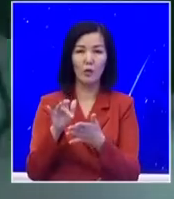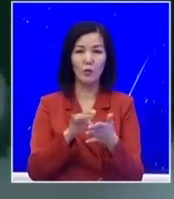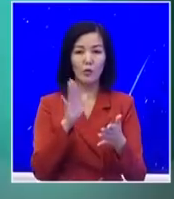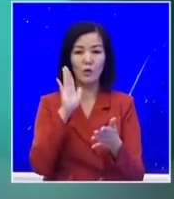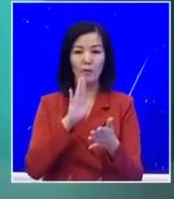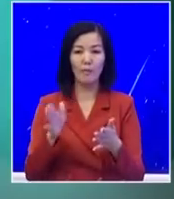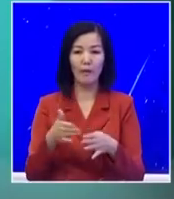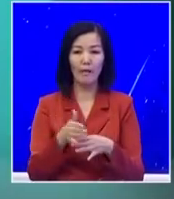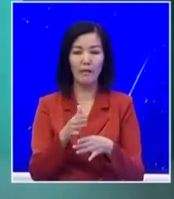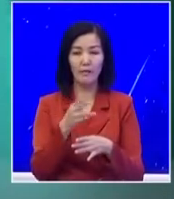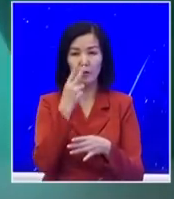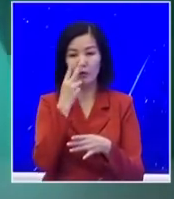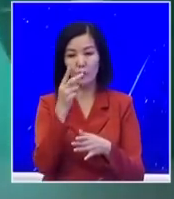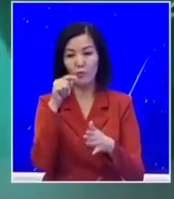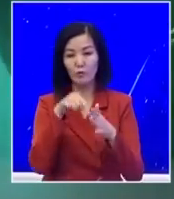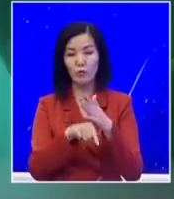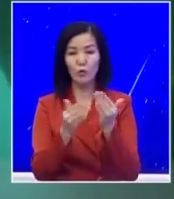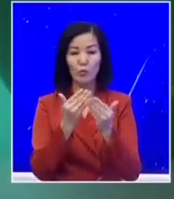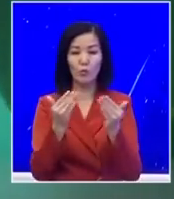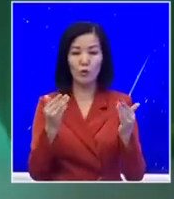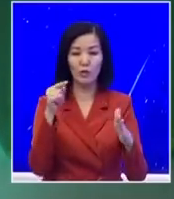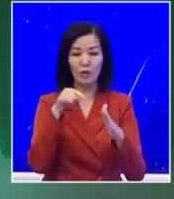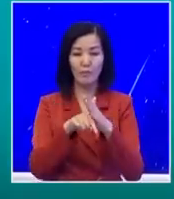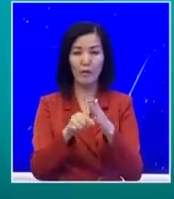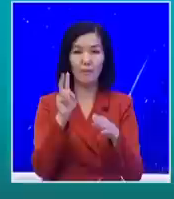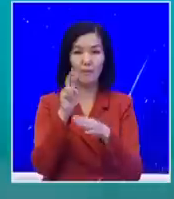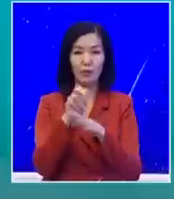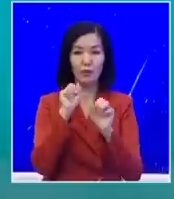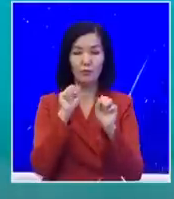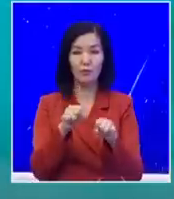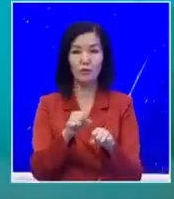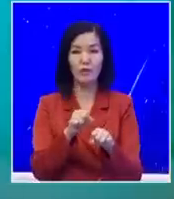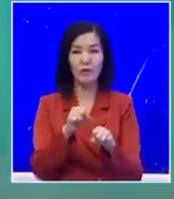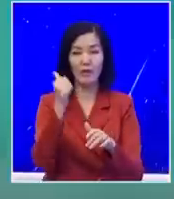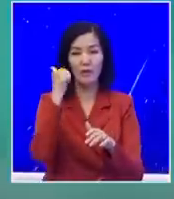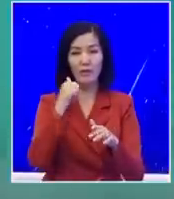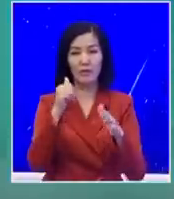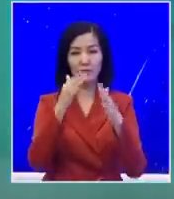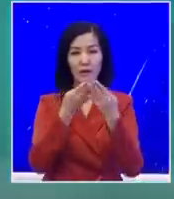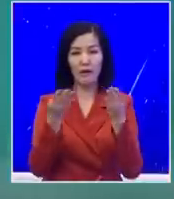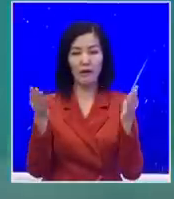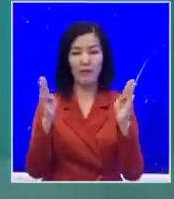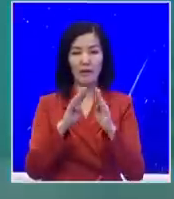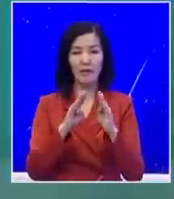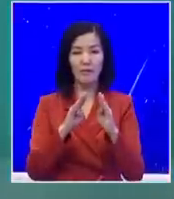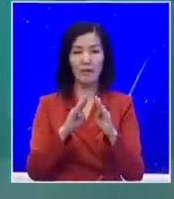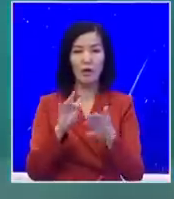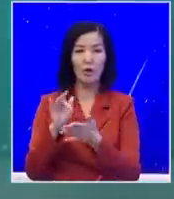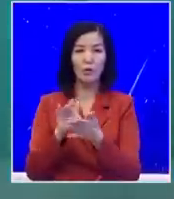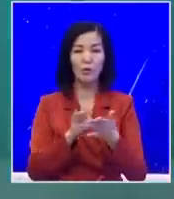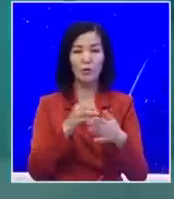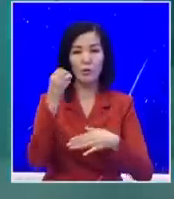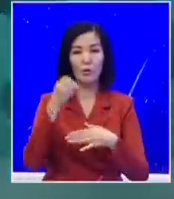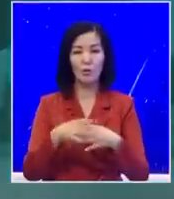балықтарды тамашалаумен қатар суастындағы мұражайға да баралады. Голландиялық ескі қамалы бар Галлы қаласы елдің туристік